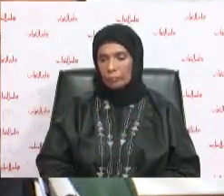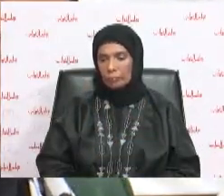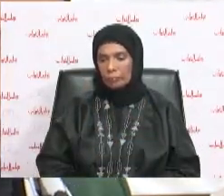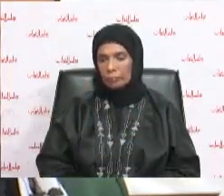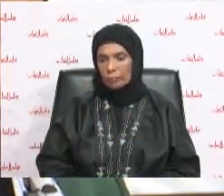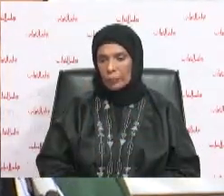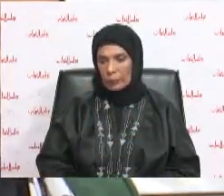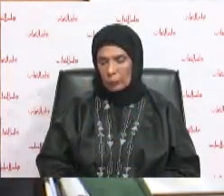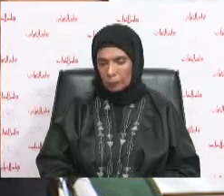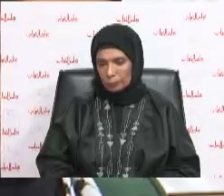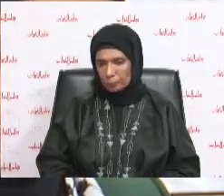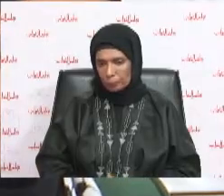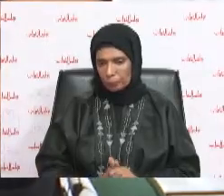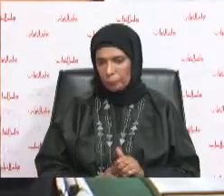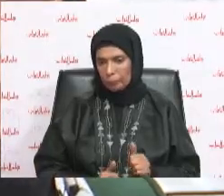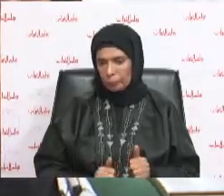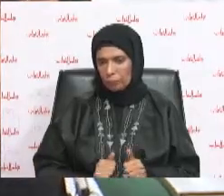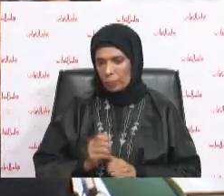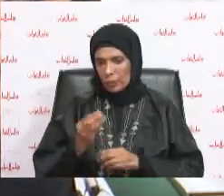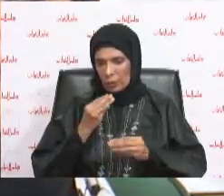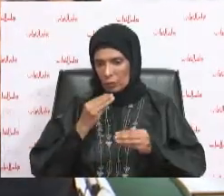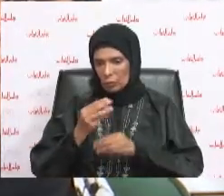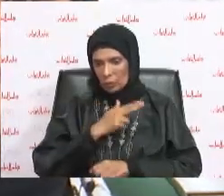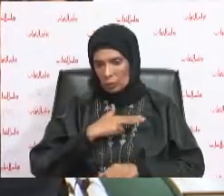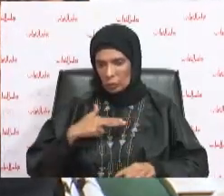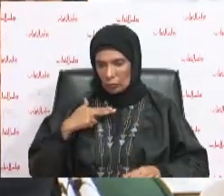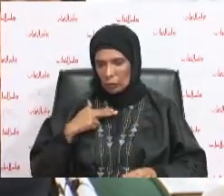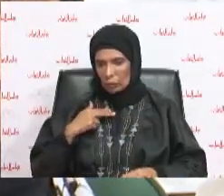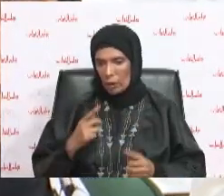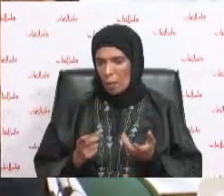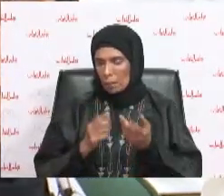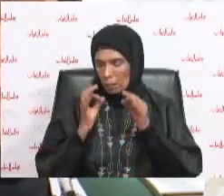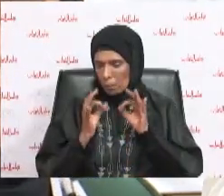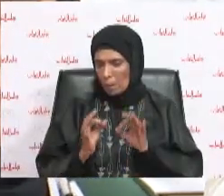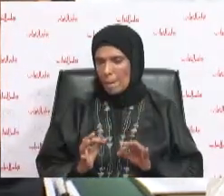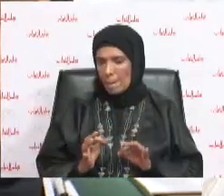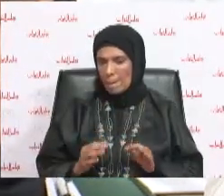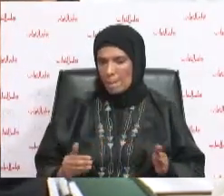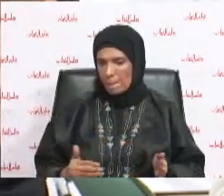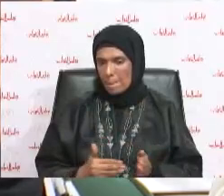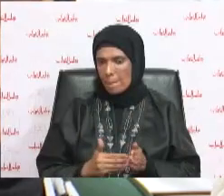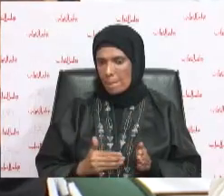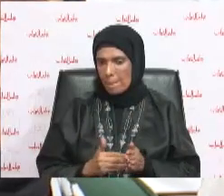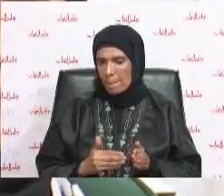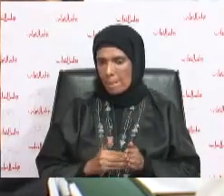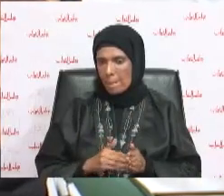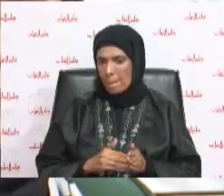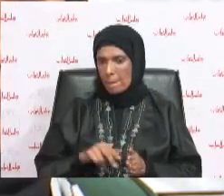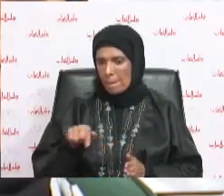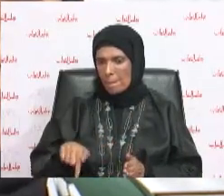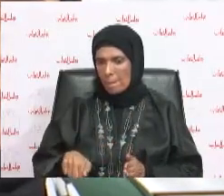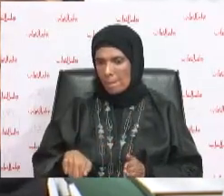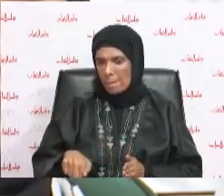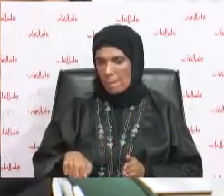بادرة نقاش حكومي جاد لتنفيذ هذه التوصيات، وألا يكون آخر عهد هذا التقرير هو هذه